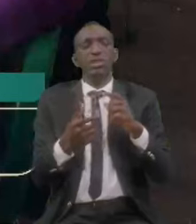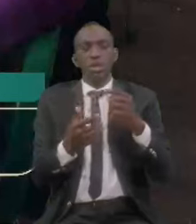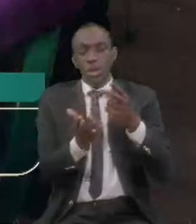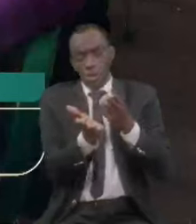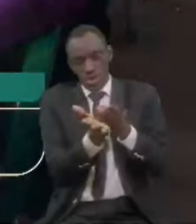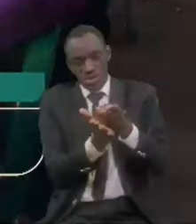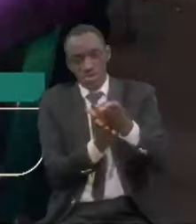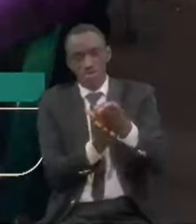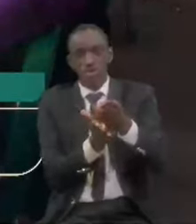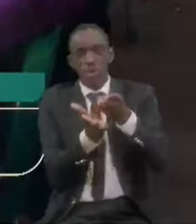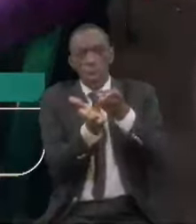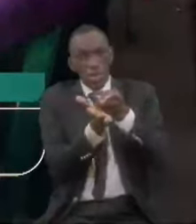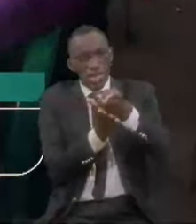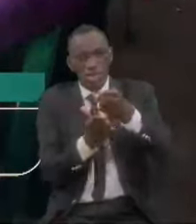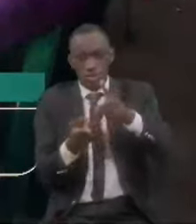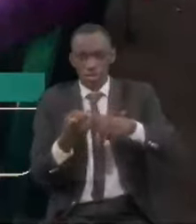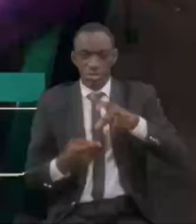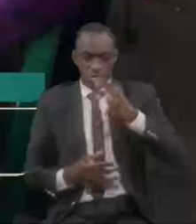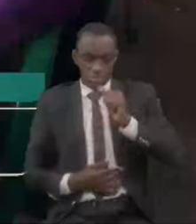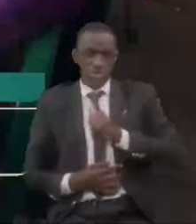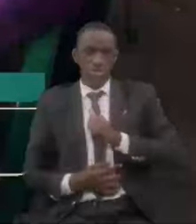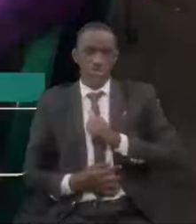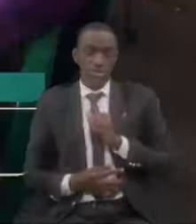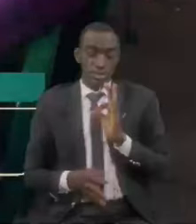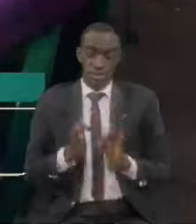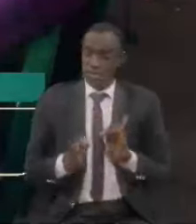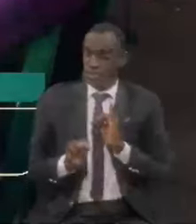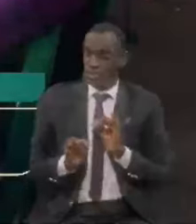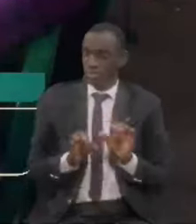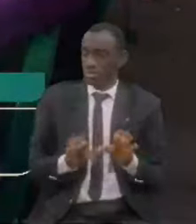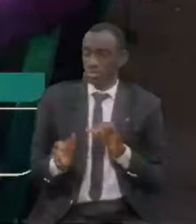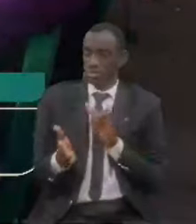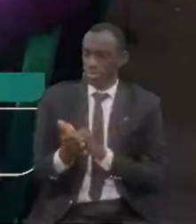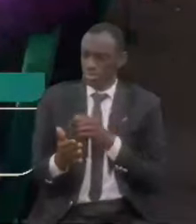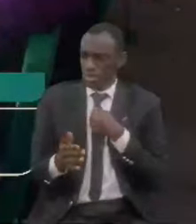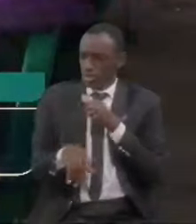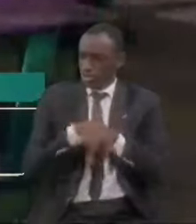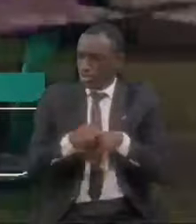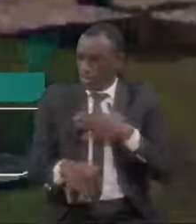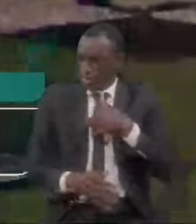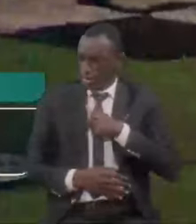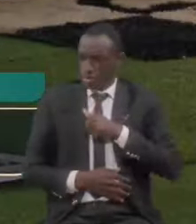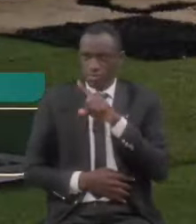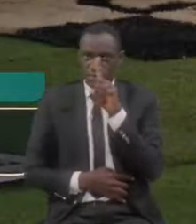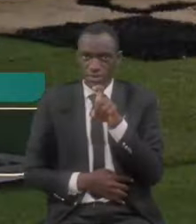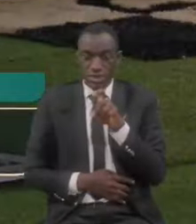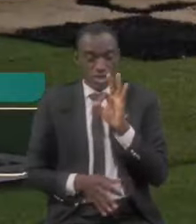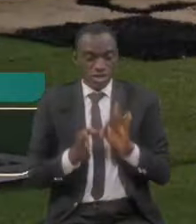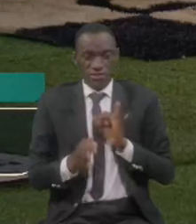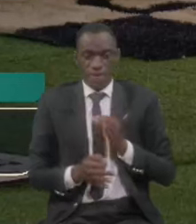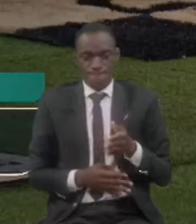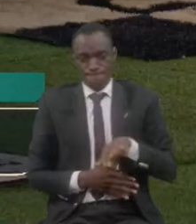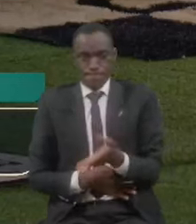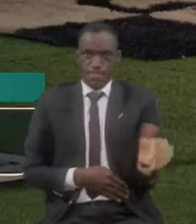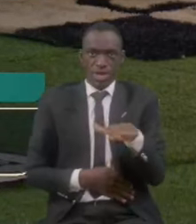pour lui-même. Si je fais ceci, est-ce que je me trompe moi-même? Si je passe pas des raccourcis, est-ce que